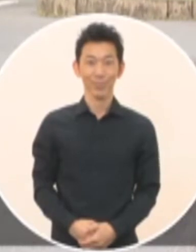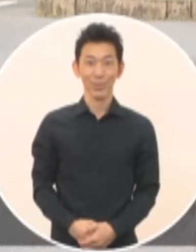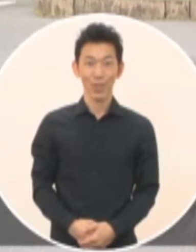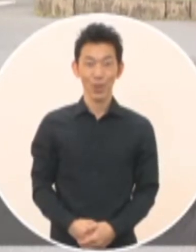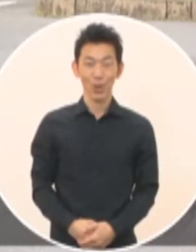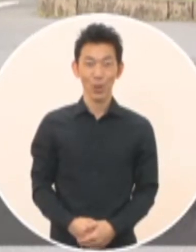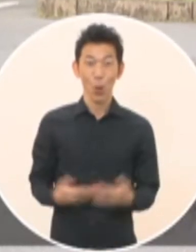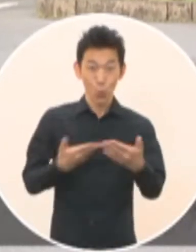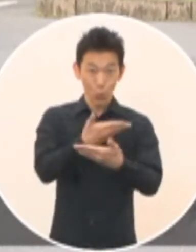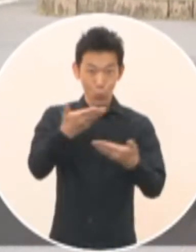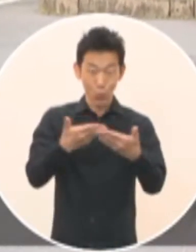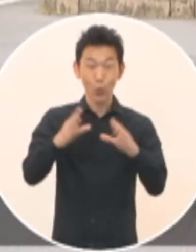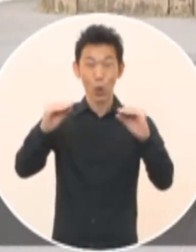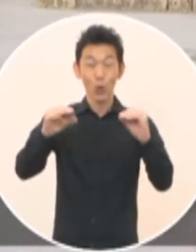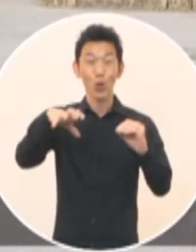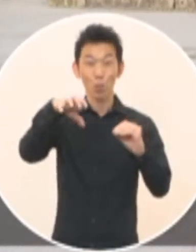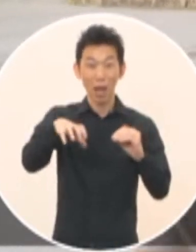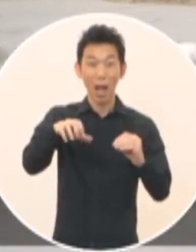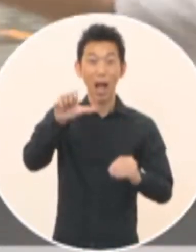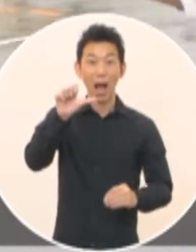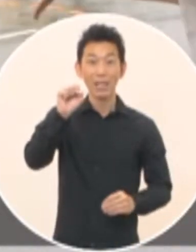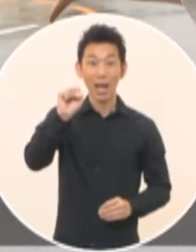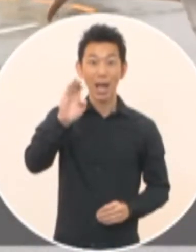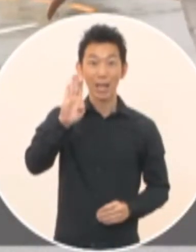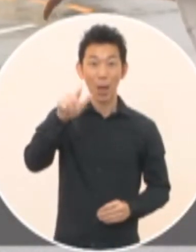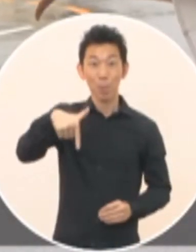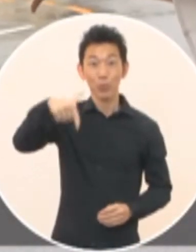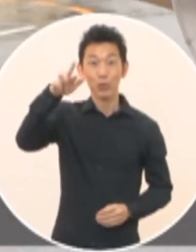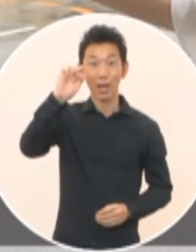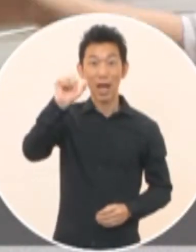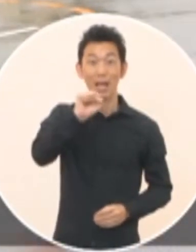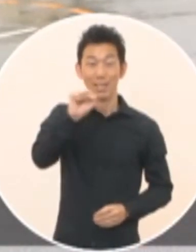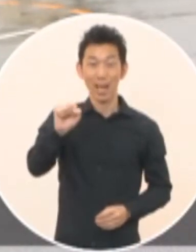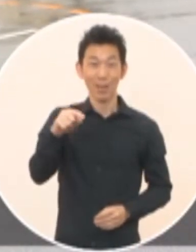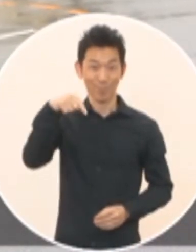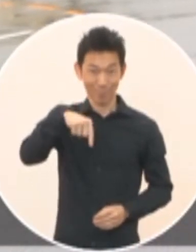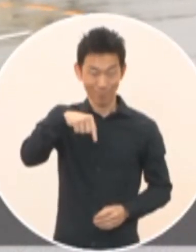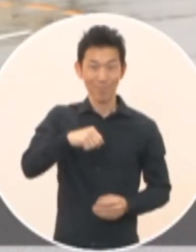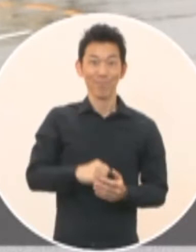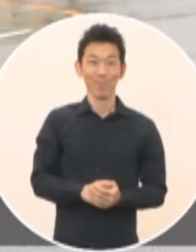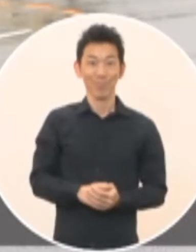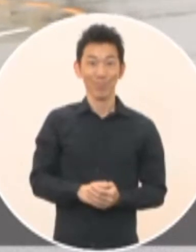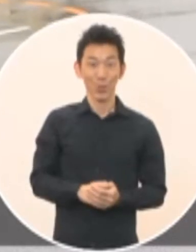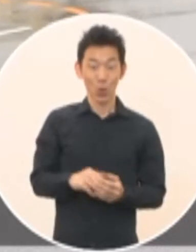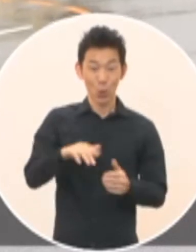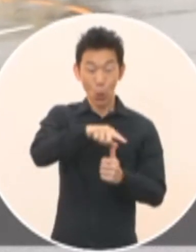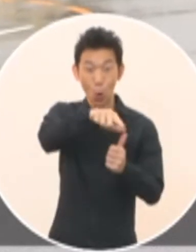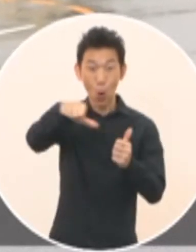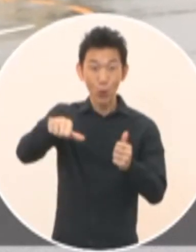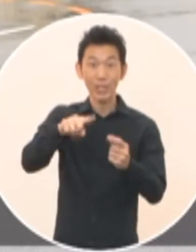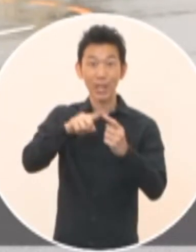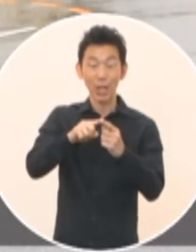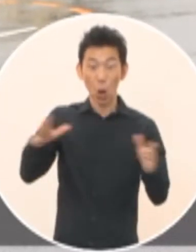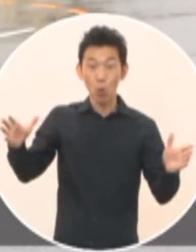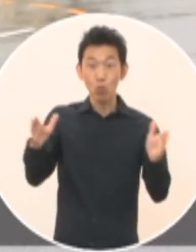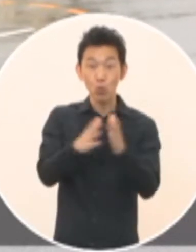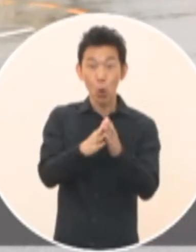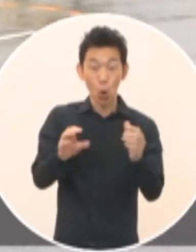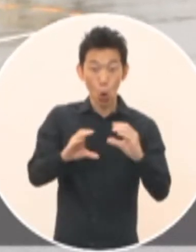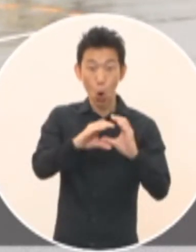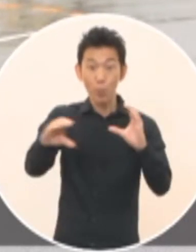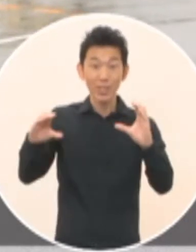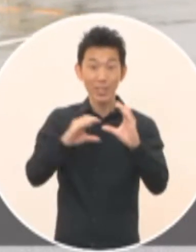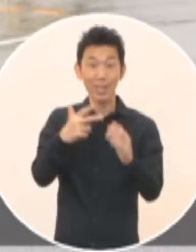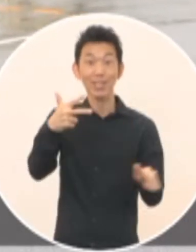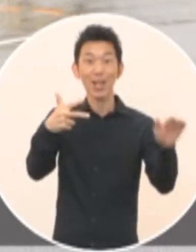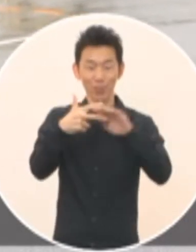ふれあいと語らいの場、アサケプラザにやってきました。広域的な複合コミュニティ施設として、さまざまな